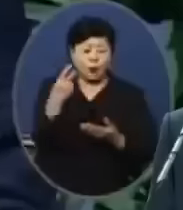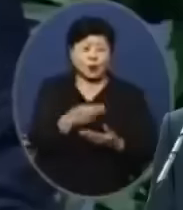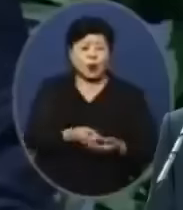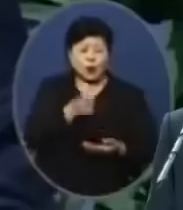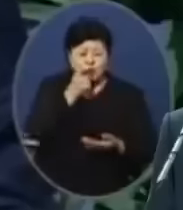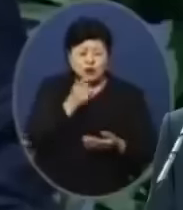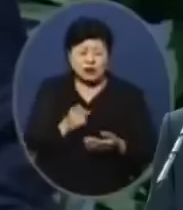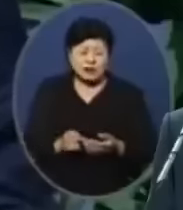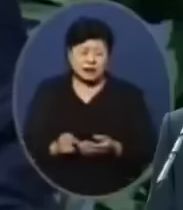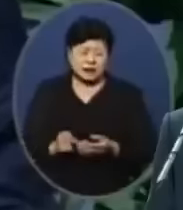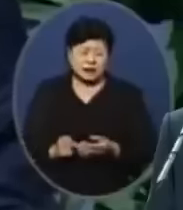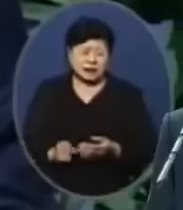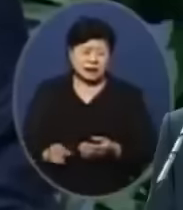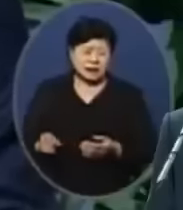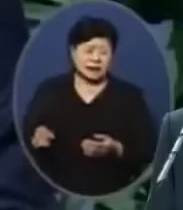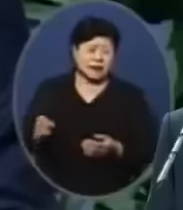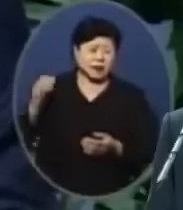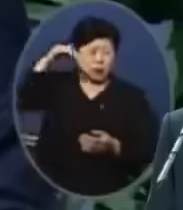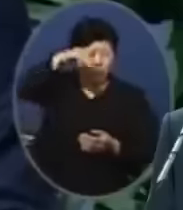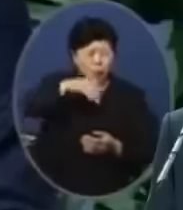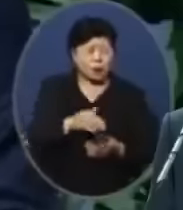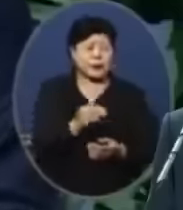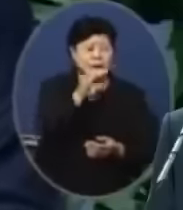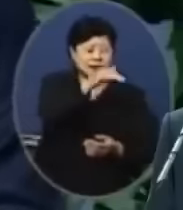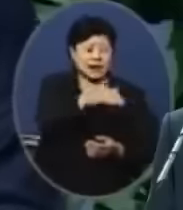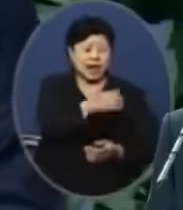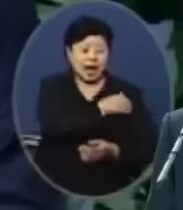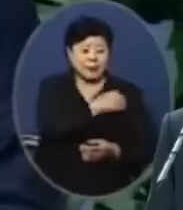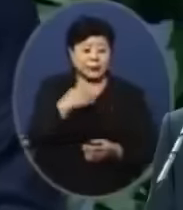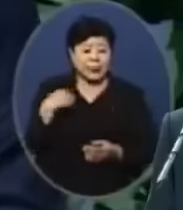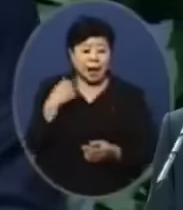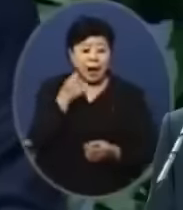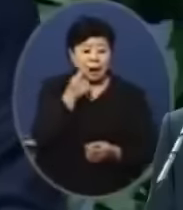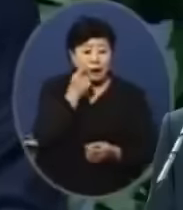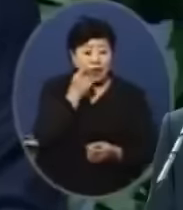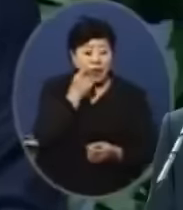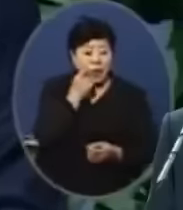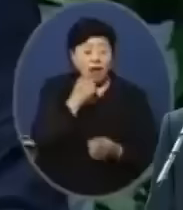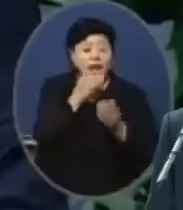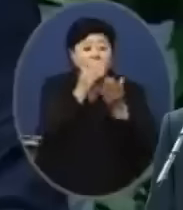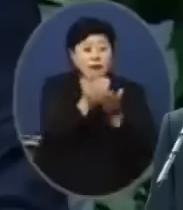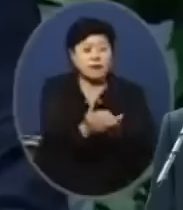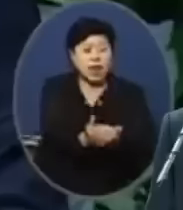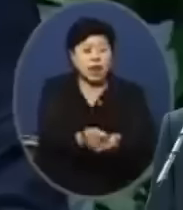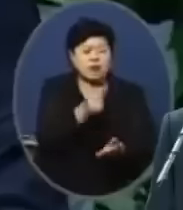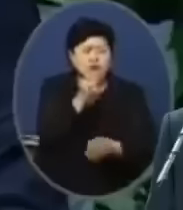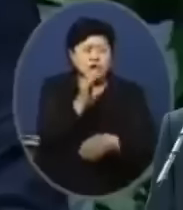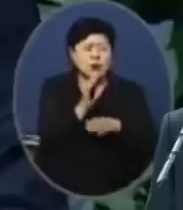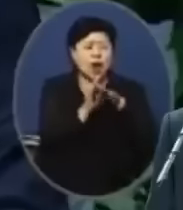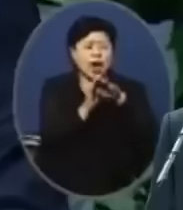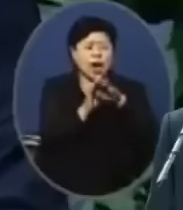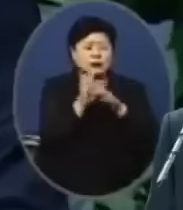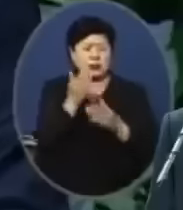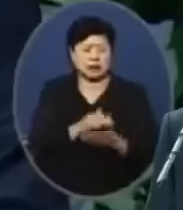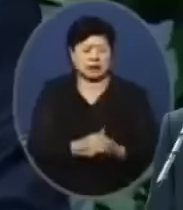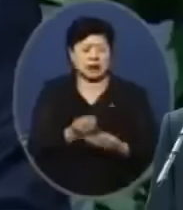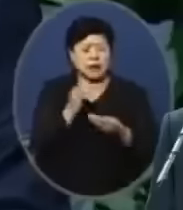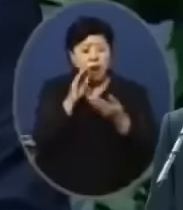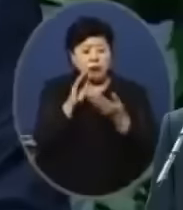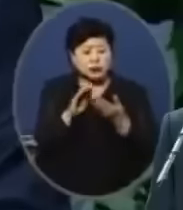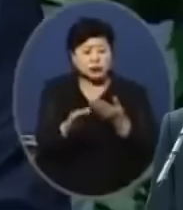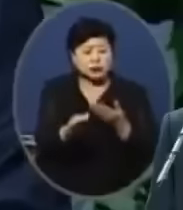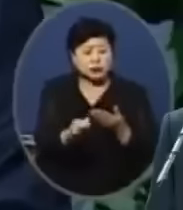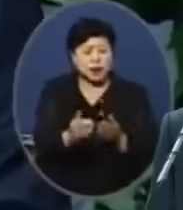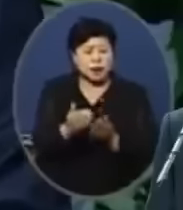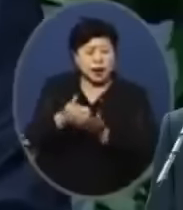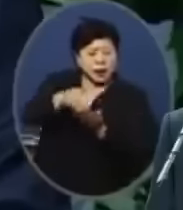물이 뛰는데 감당할 수가 없습니다. 곧 배에 물이 가득해져서 얼마 있으면